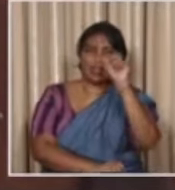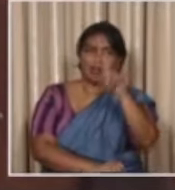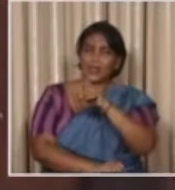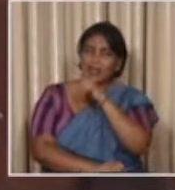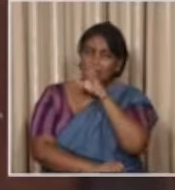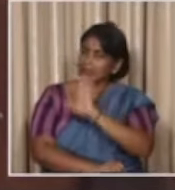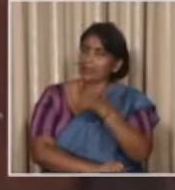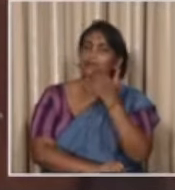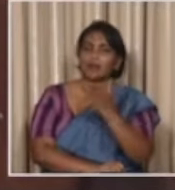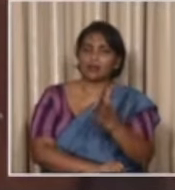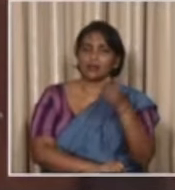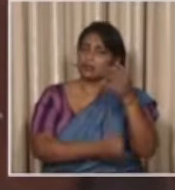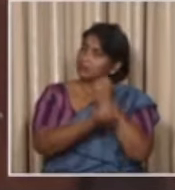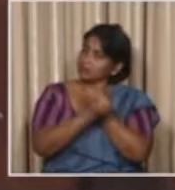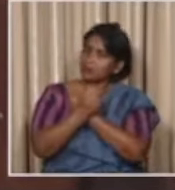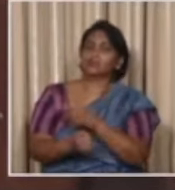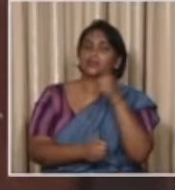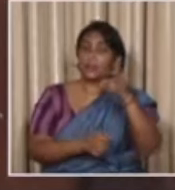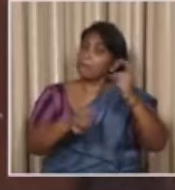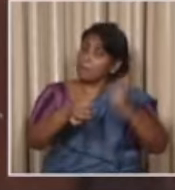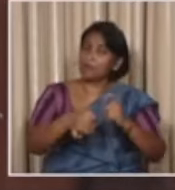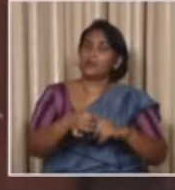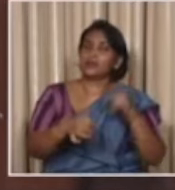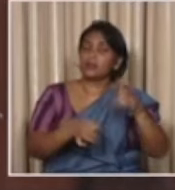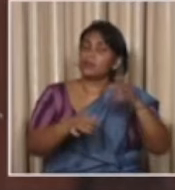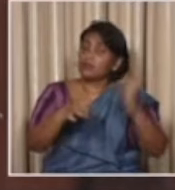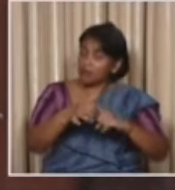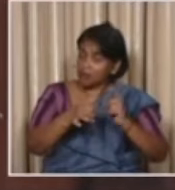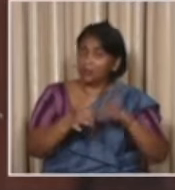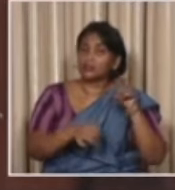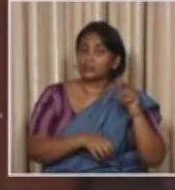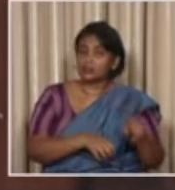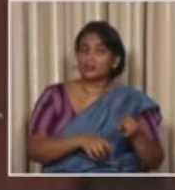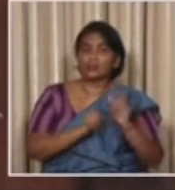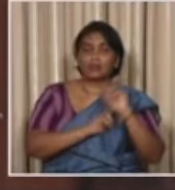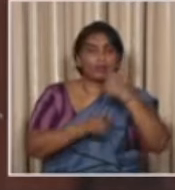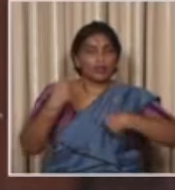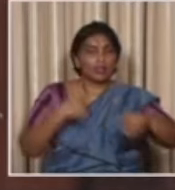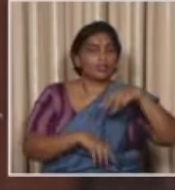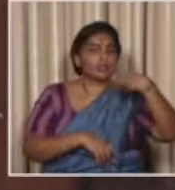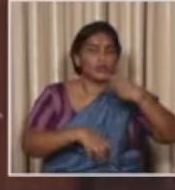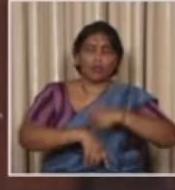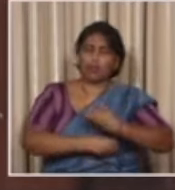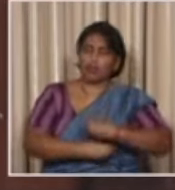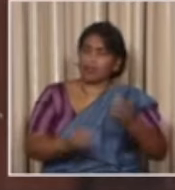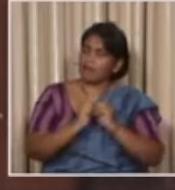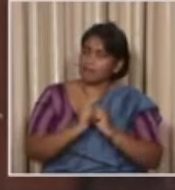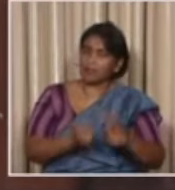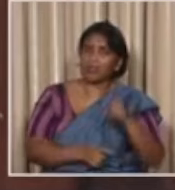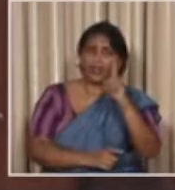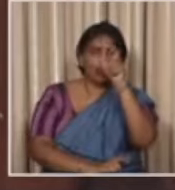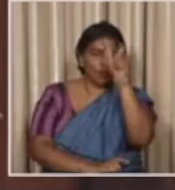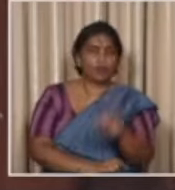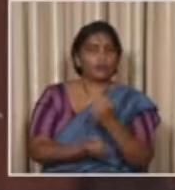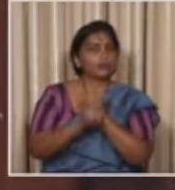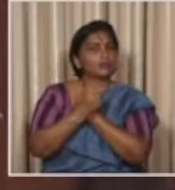කරන්න එපා. මෙතුමාව අර්ථලංගුවට අරගෙන මෙතුමාගෙන් ප්‍රශ්න කරන්න. ප්‍රශ්න කරොත් එහෙම මේ සභාව තුල අපි දවස් 3ක් කාලය නාස්ති ගන්න ඕනේ නැහැ. මේ එක